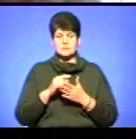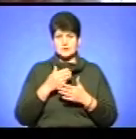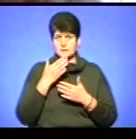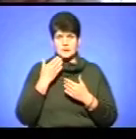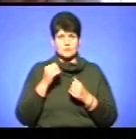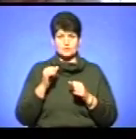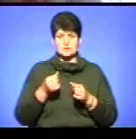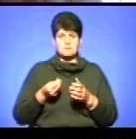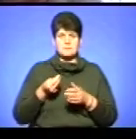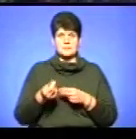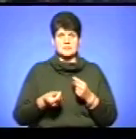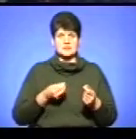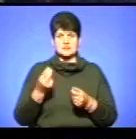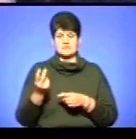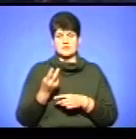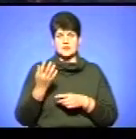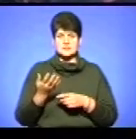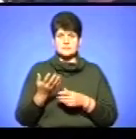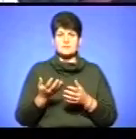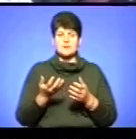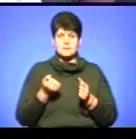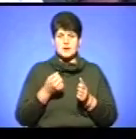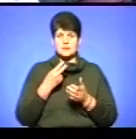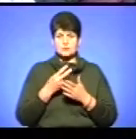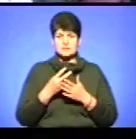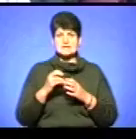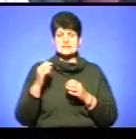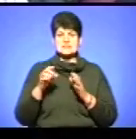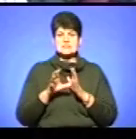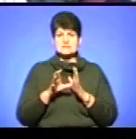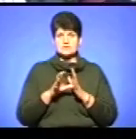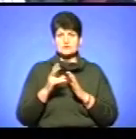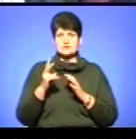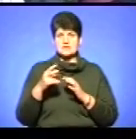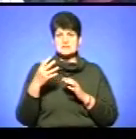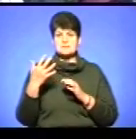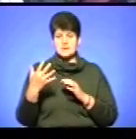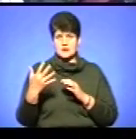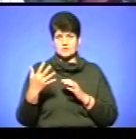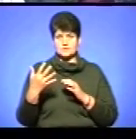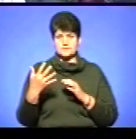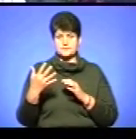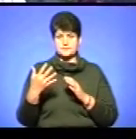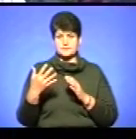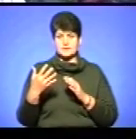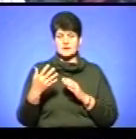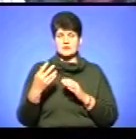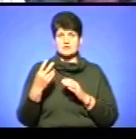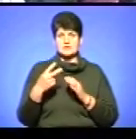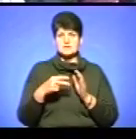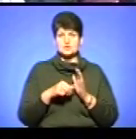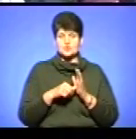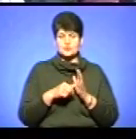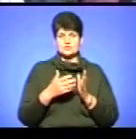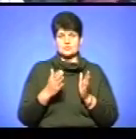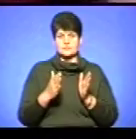маємо можливості платити два рази. Приймали показники за світло з 25-го хоча б, з 25-го, так і з 26-го,